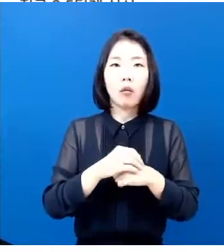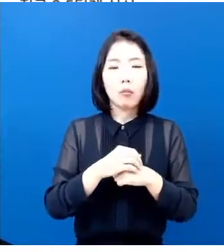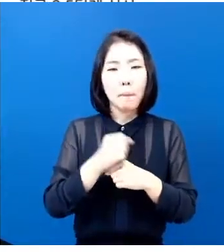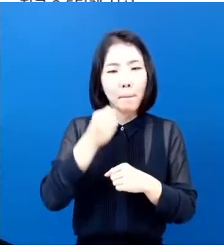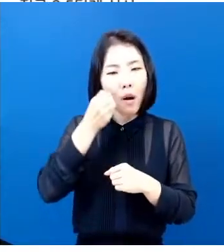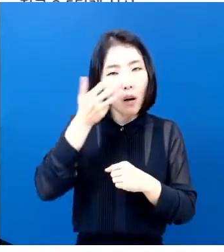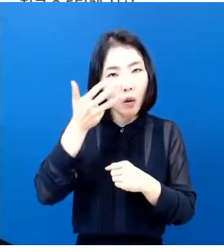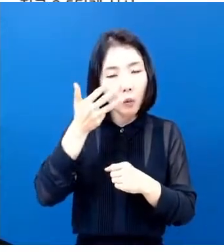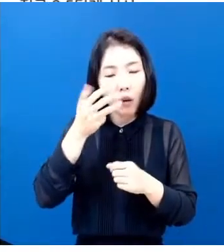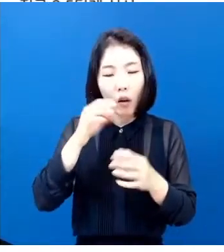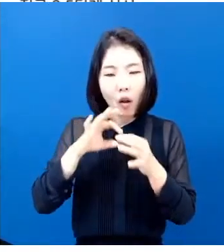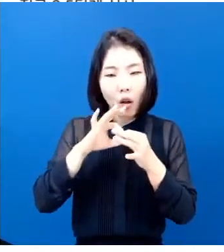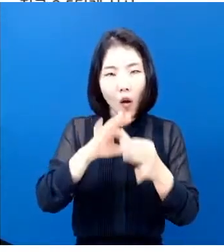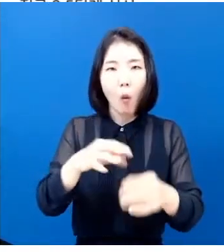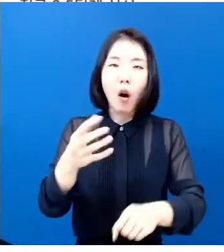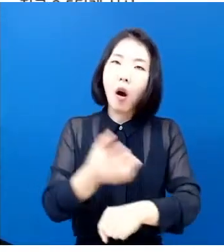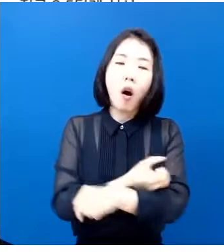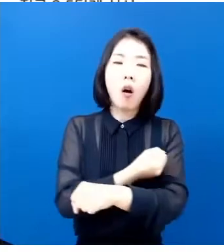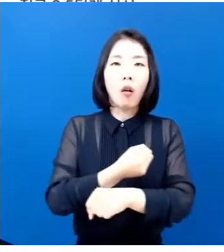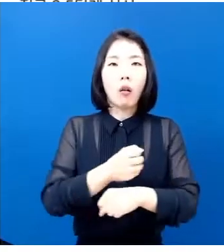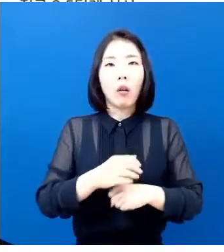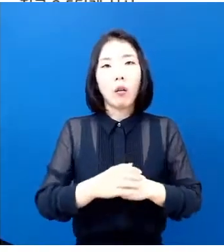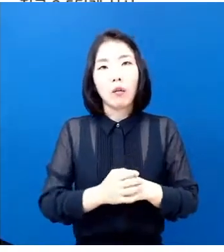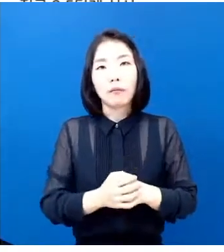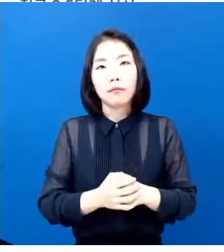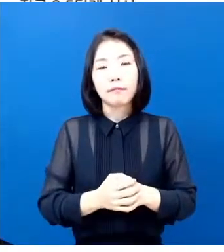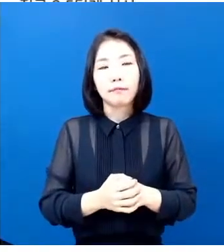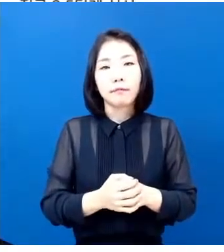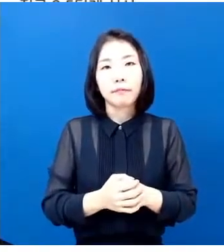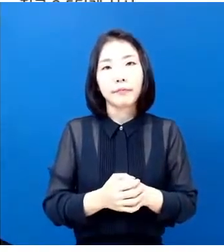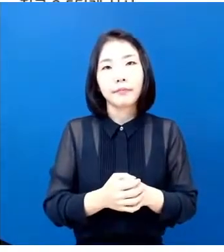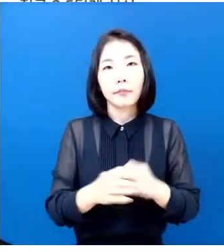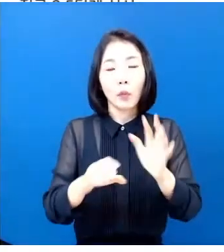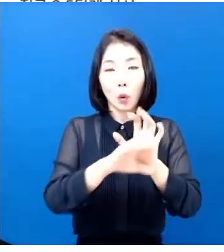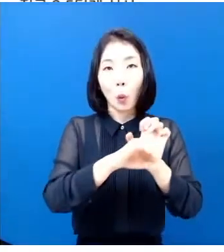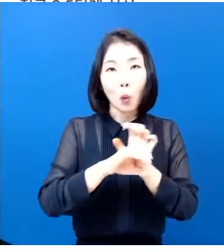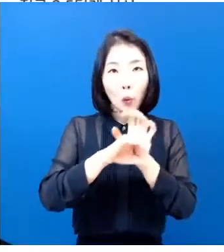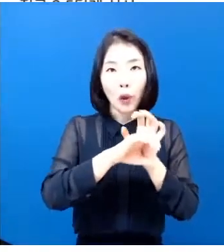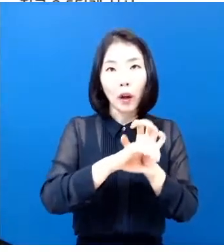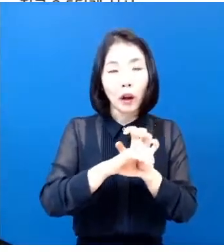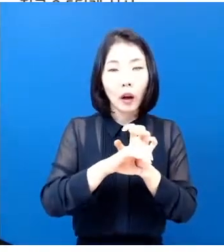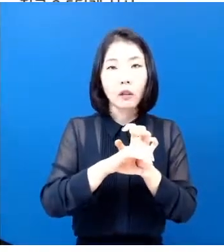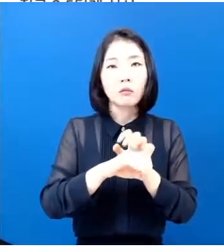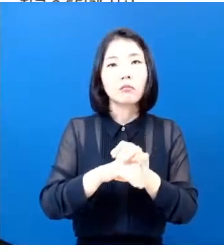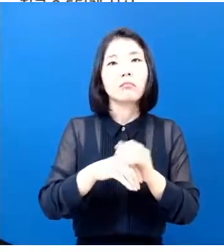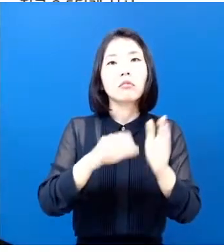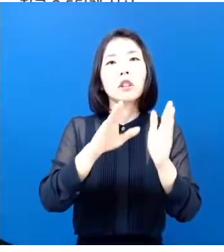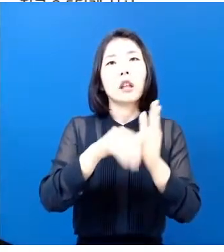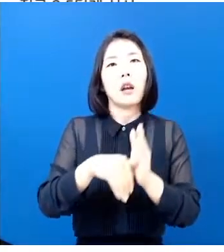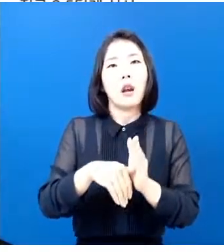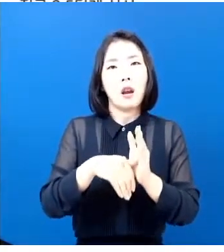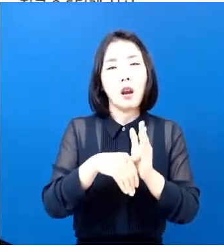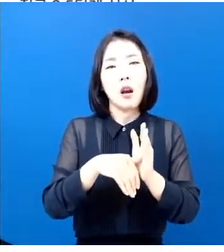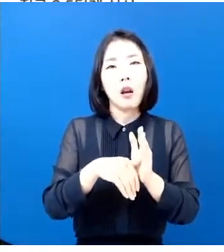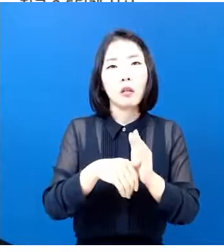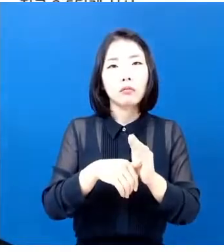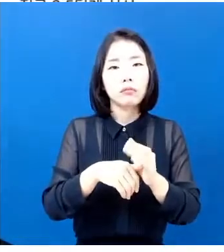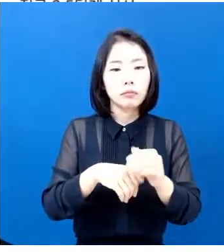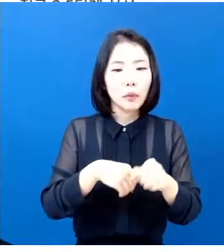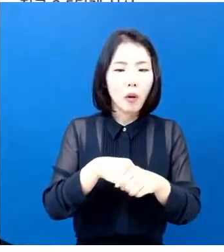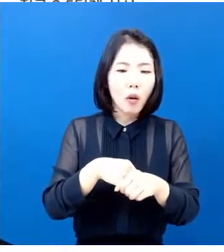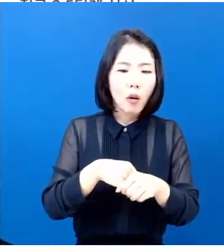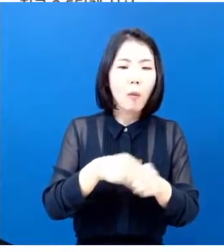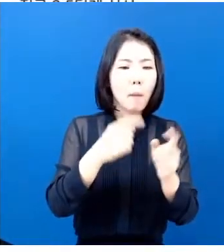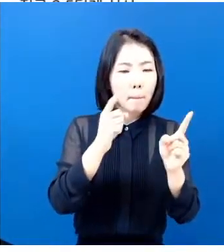지속적으로 이루어지고 있습니다 코로나 19 기간 동안 매번 변하는 상황에 따른